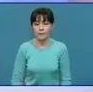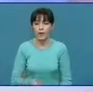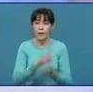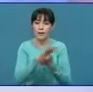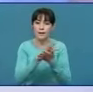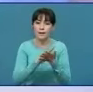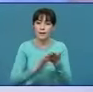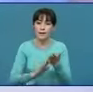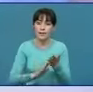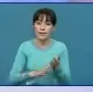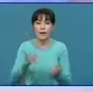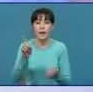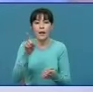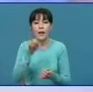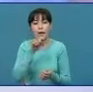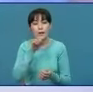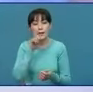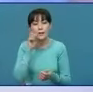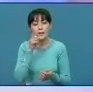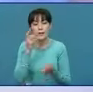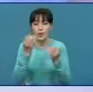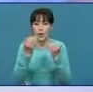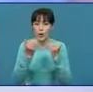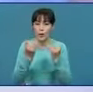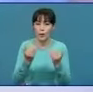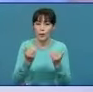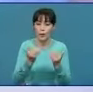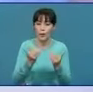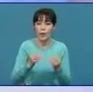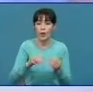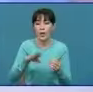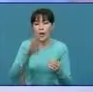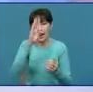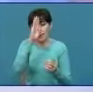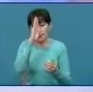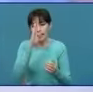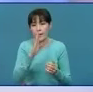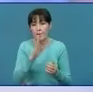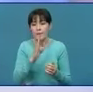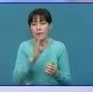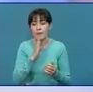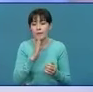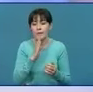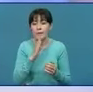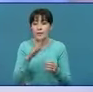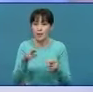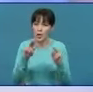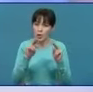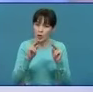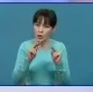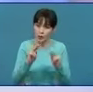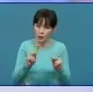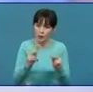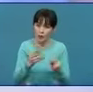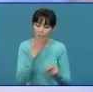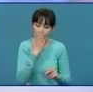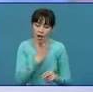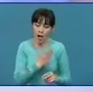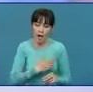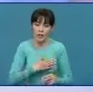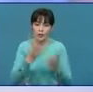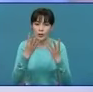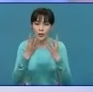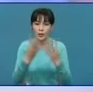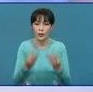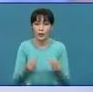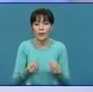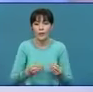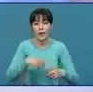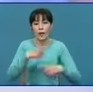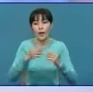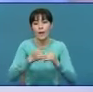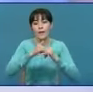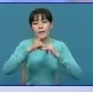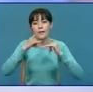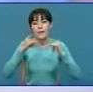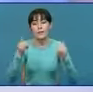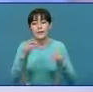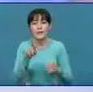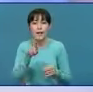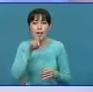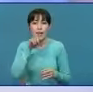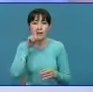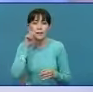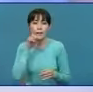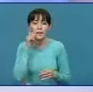Жалғастырамыз. Жастар пайымында бүгін қозы көрпеш, баян сұлу, шын ғашықтар күні. Ұлтымыздың ұлттық құндылықтарын ұлықтауға ұмтылған жас